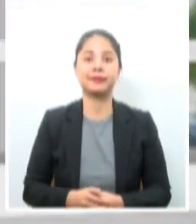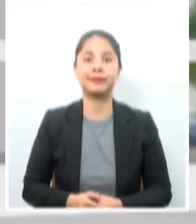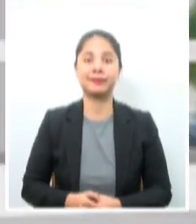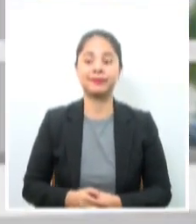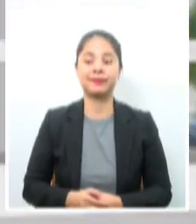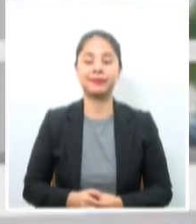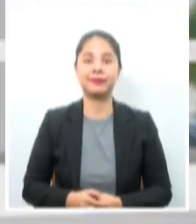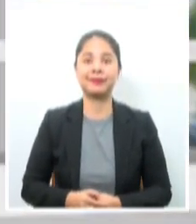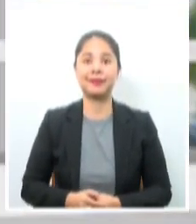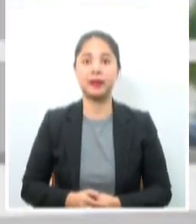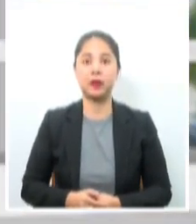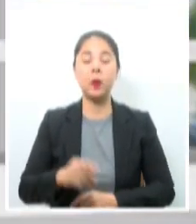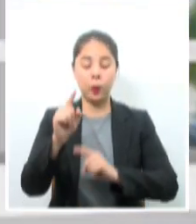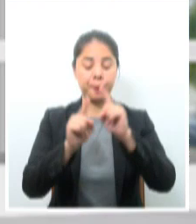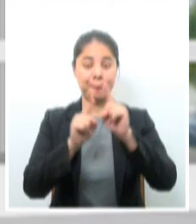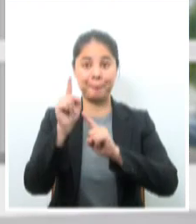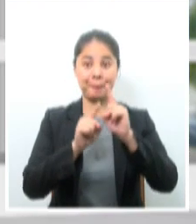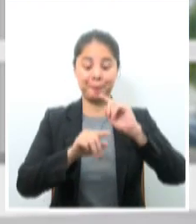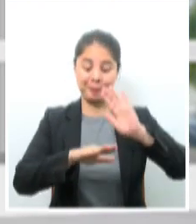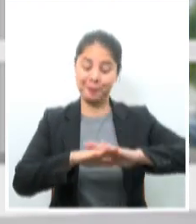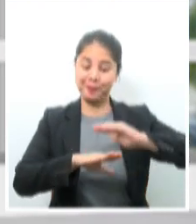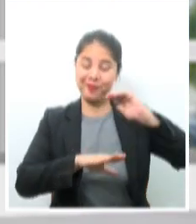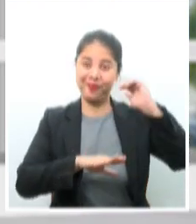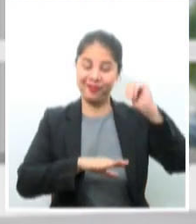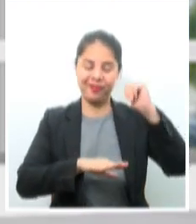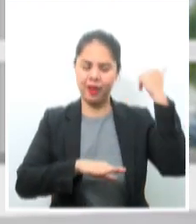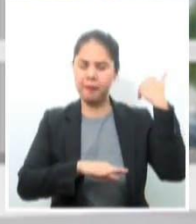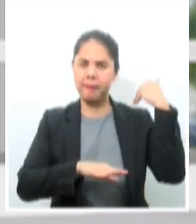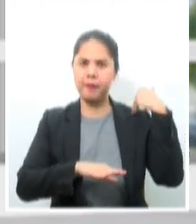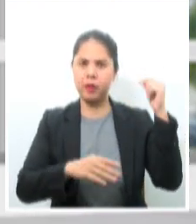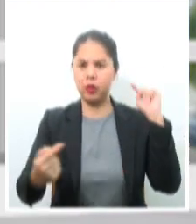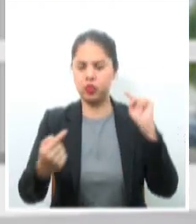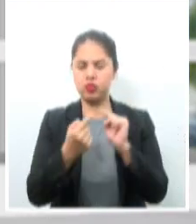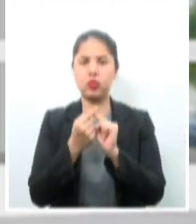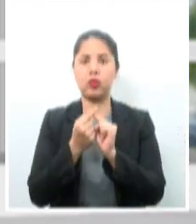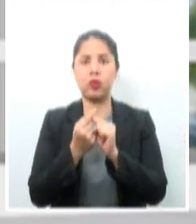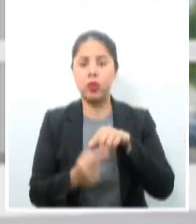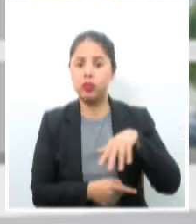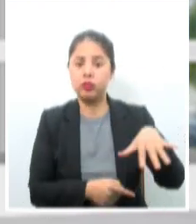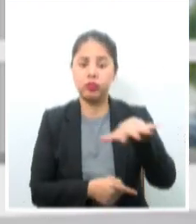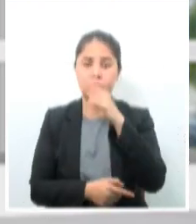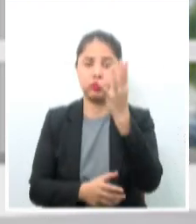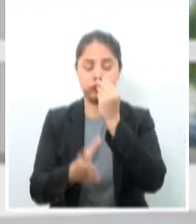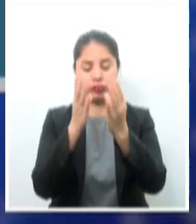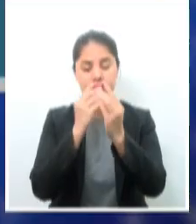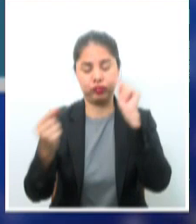สำหรับแบบสำรวจแววความสามารถพิเศษด้วยระบบอิเล็กทรอนิกส์นะครับจะเป็นระบบเว็บเบสที่ทำให้ผู้เรียนเนี่ยได้เรียนรู้คัดกรองตัวเองรวมทั้